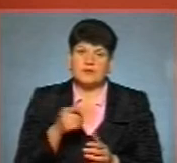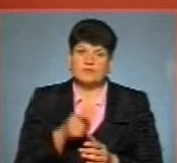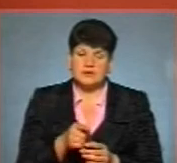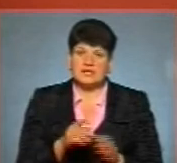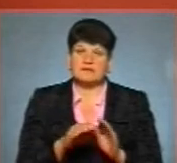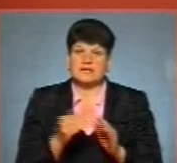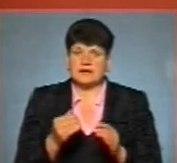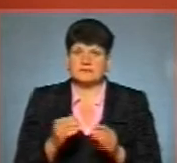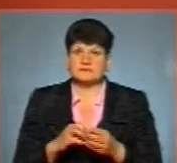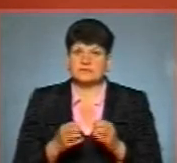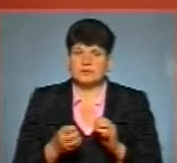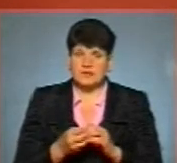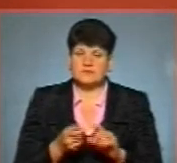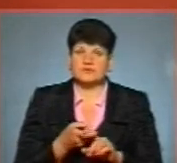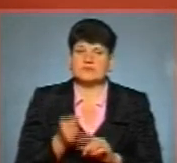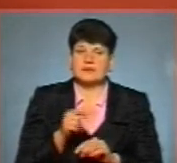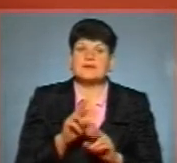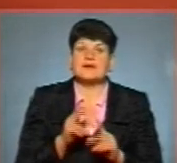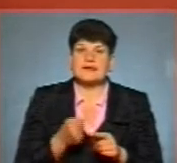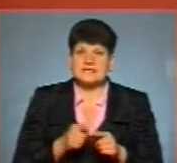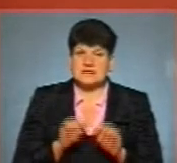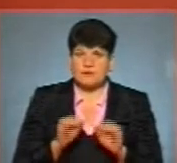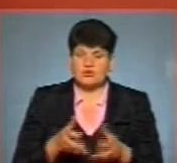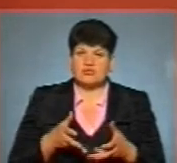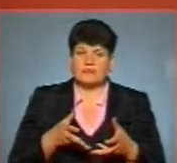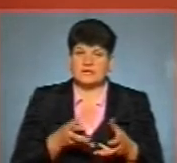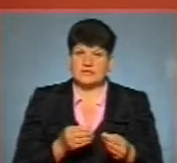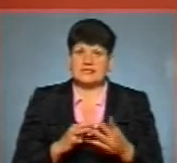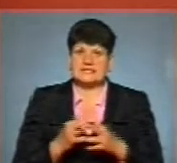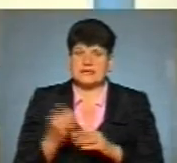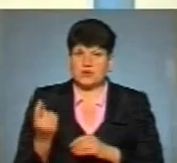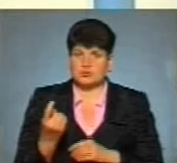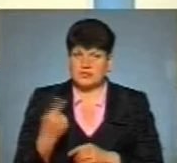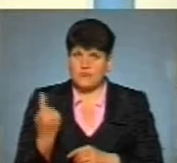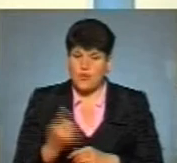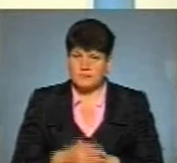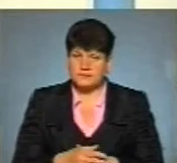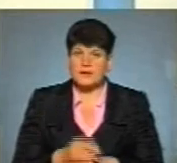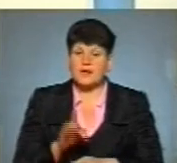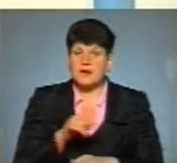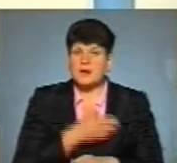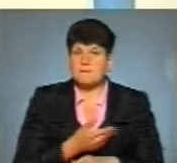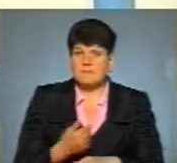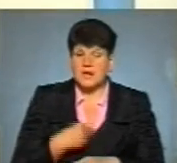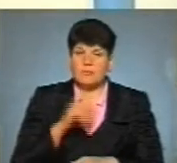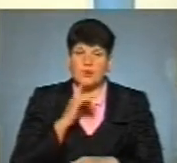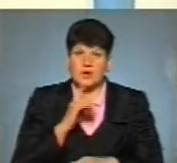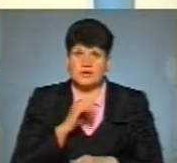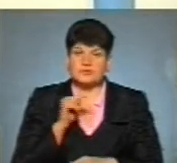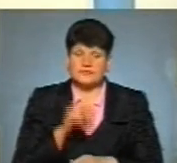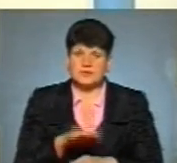викликають якісь занепокоєння стосовно того, як це може вплинути на сільське господарство області? Ну, бачите, ми поки що в такій зоні,